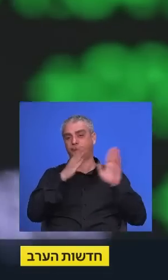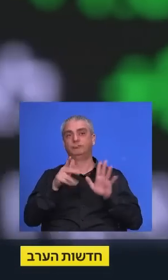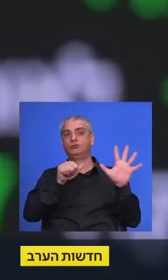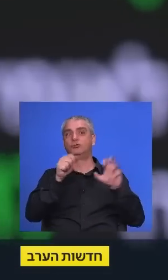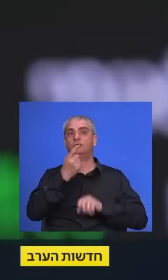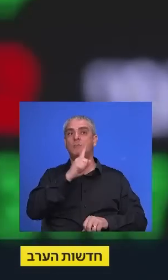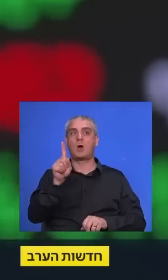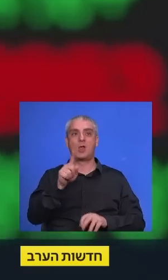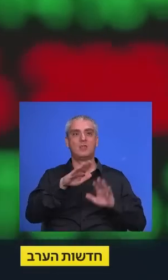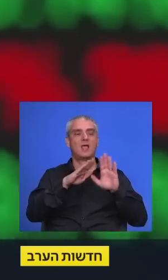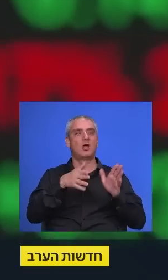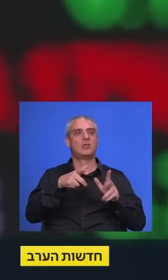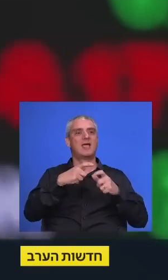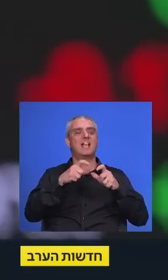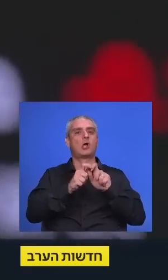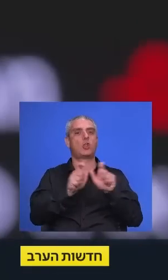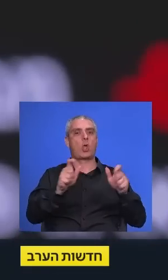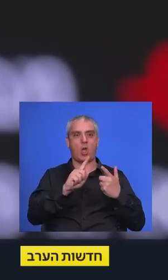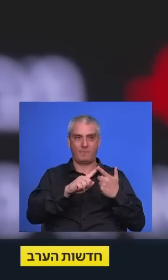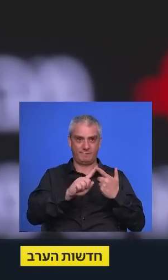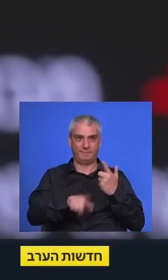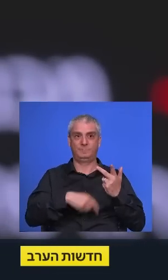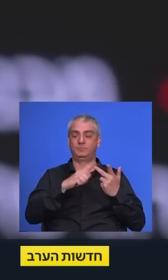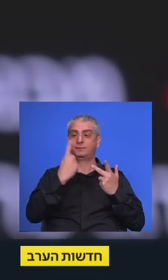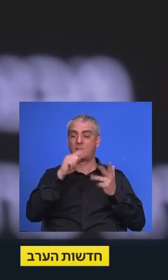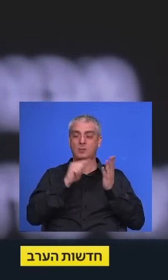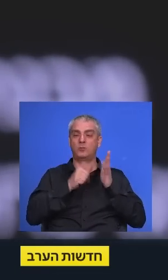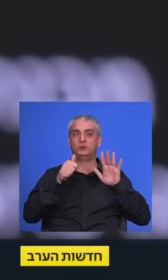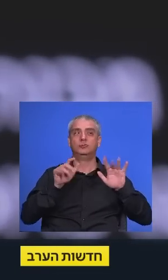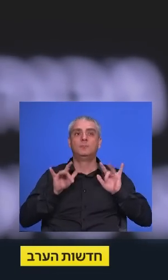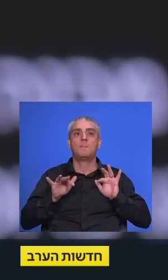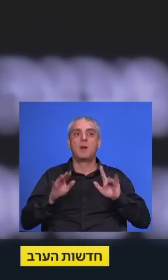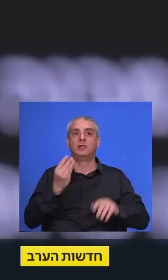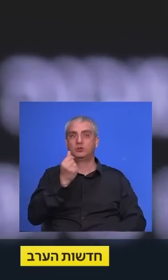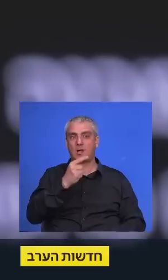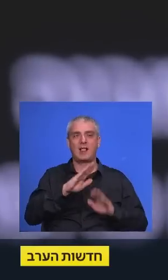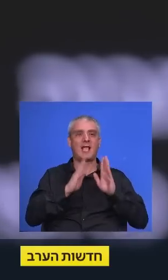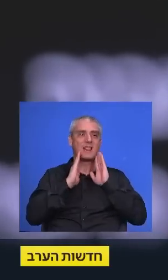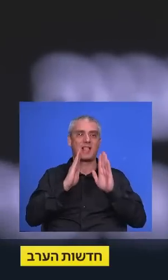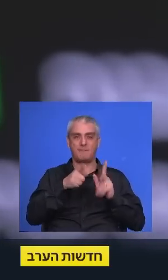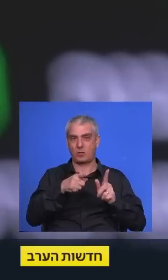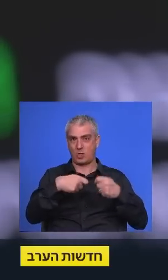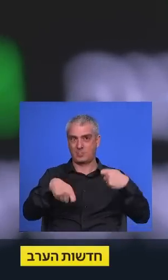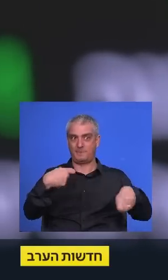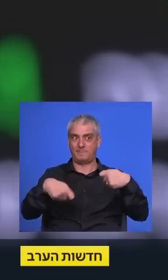מיליון שקלים מקרנות סל על אגרות חוב, 1.6 מיליארד שקלים מקרנות נאמנות